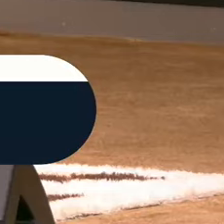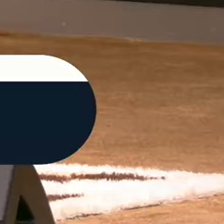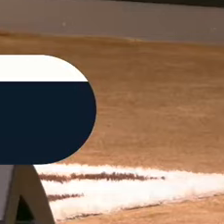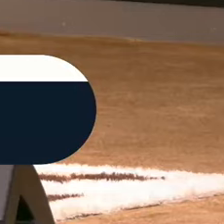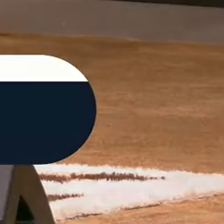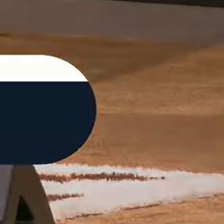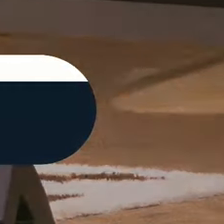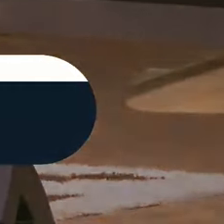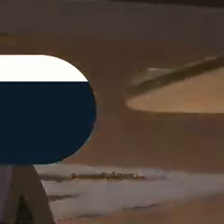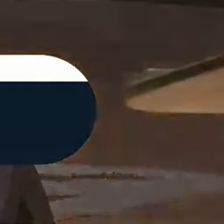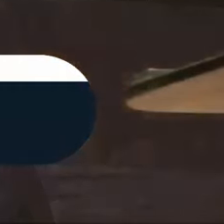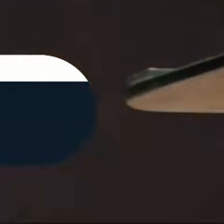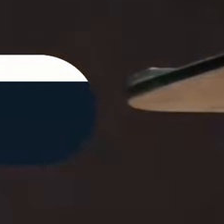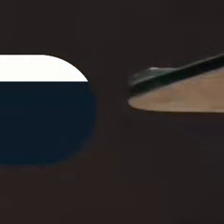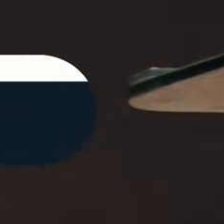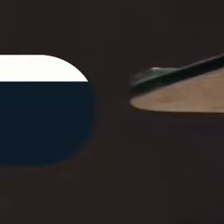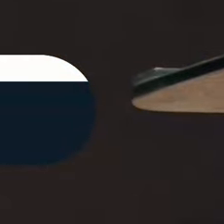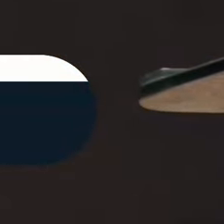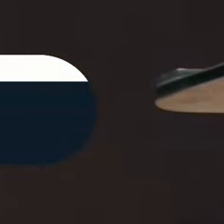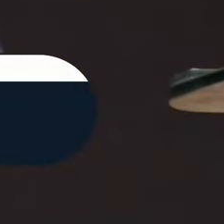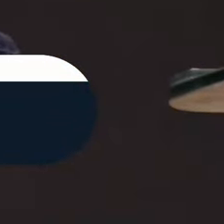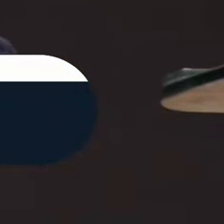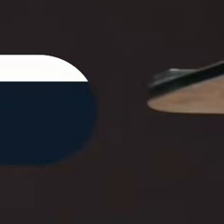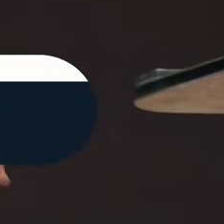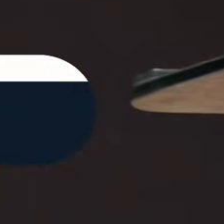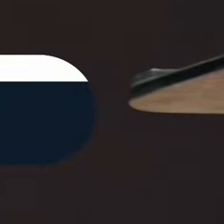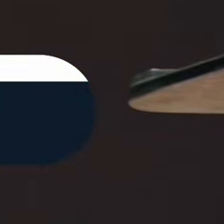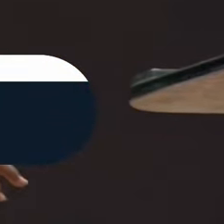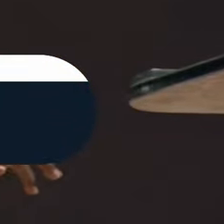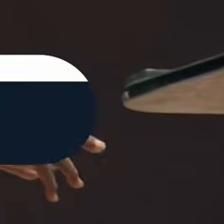la foi, cette foi inactive,